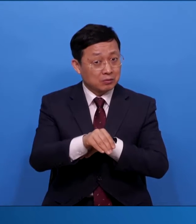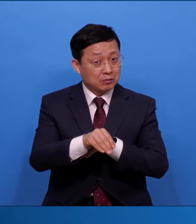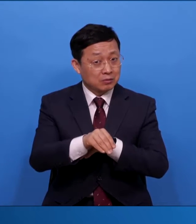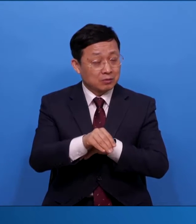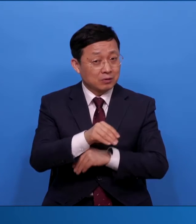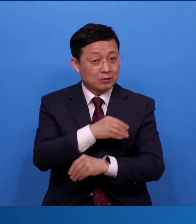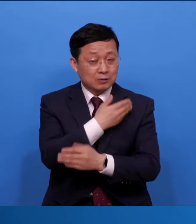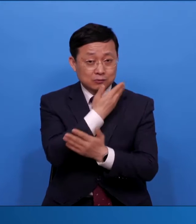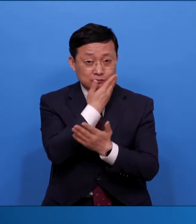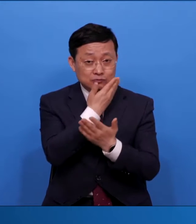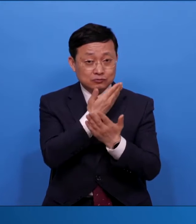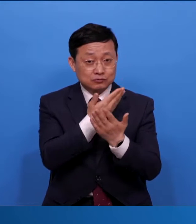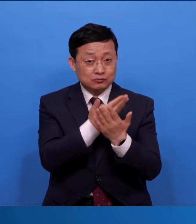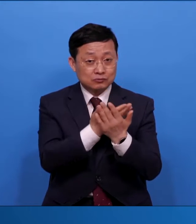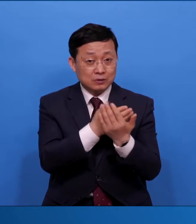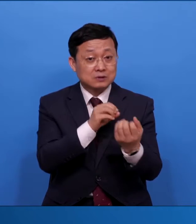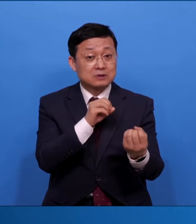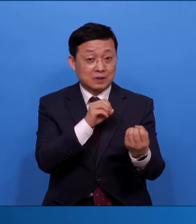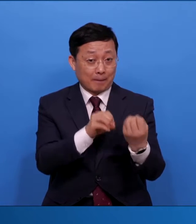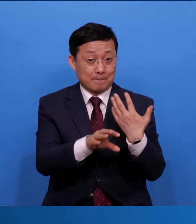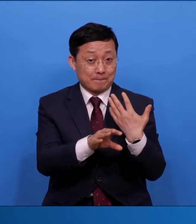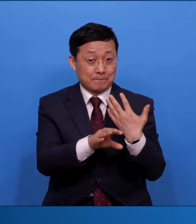但当时发生了这样的事。